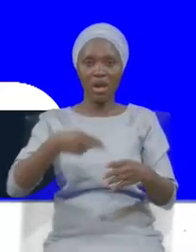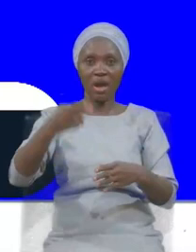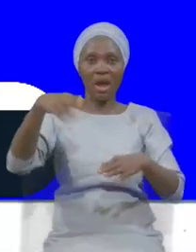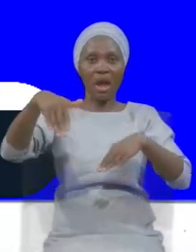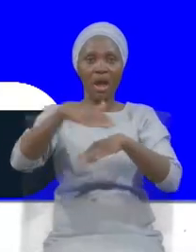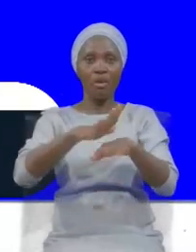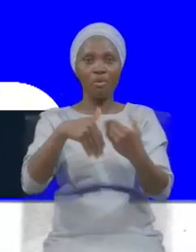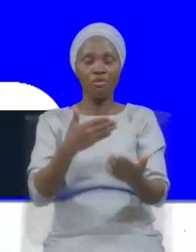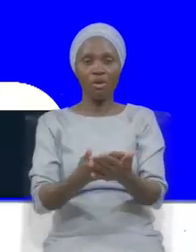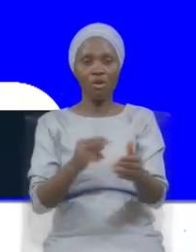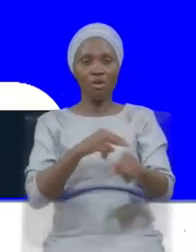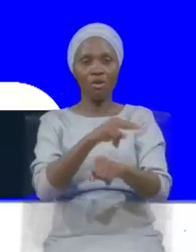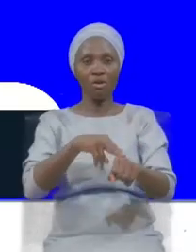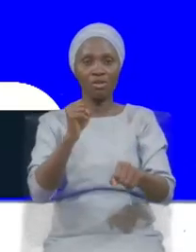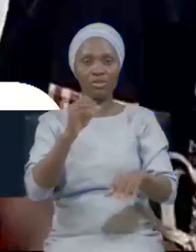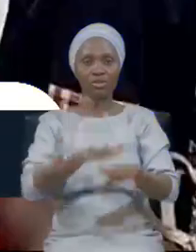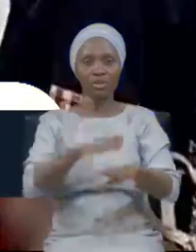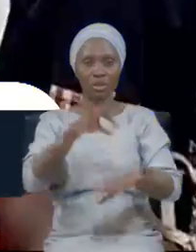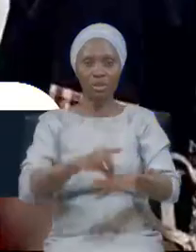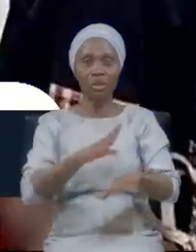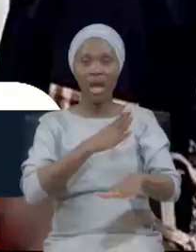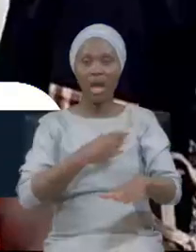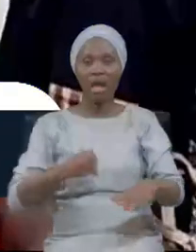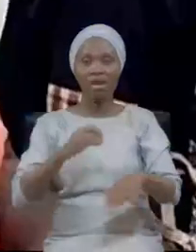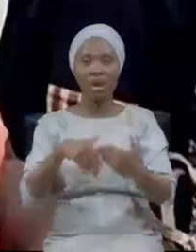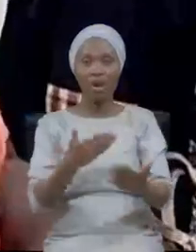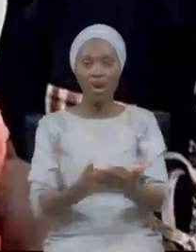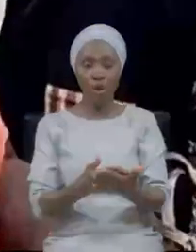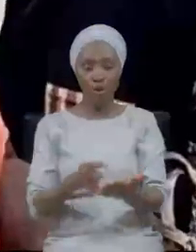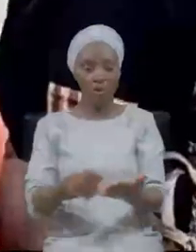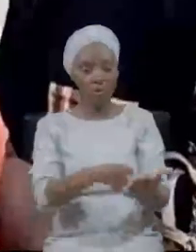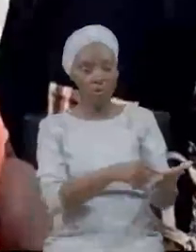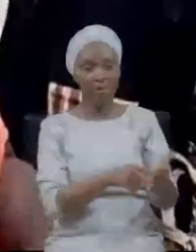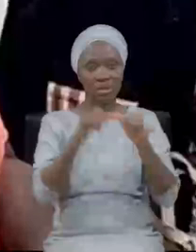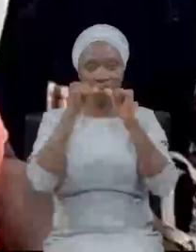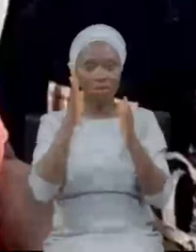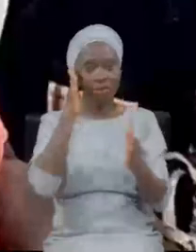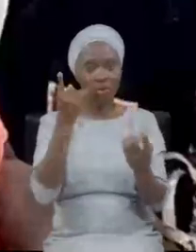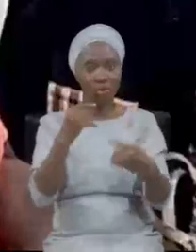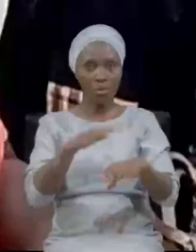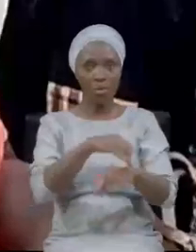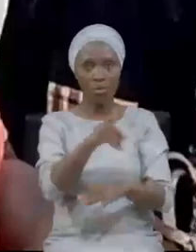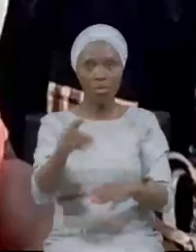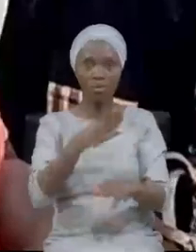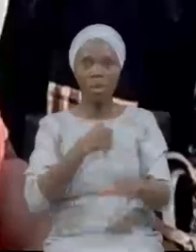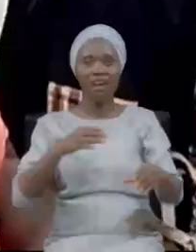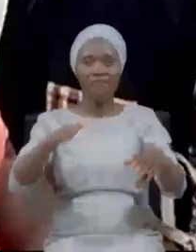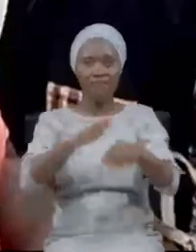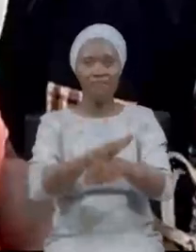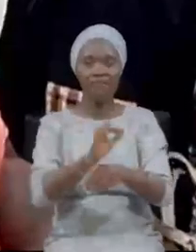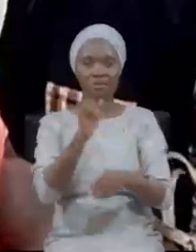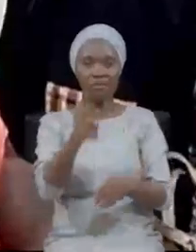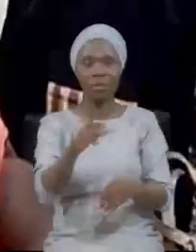Dieu vous donnera la supériorité sur toutes les nations de la terre. Voici toutes les bénédictions qui se répandront sur